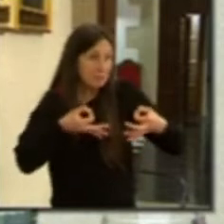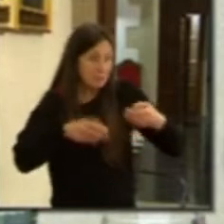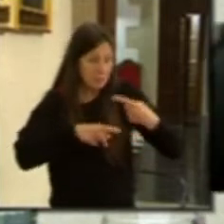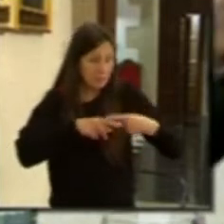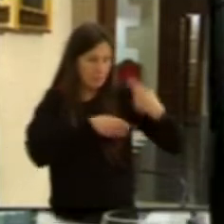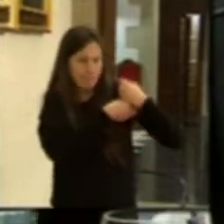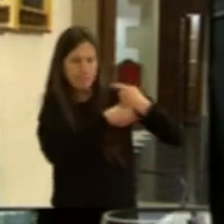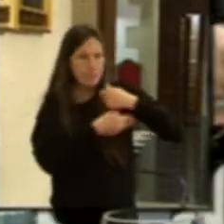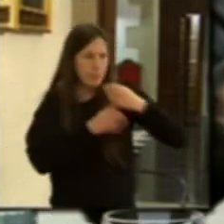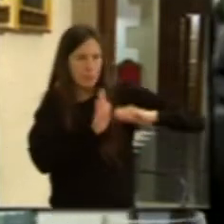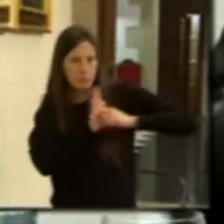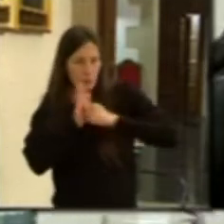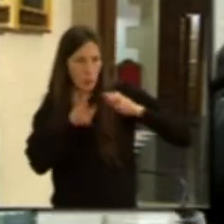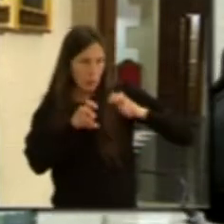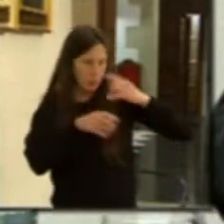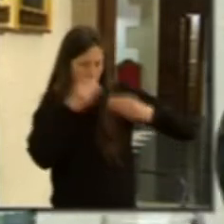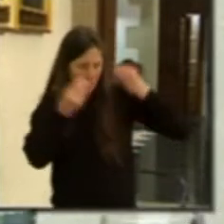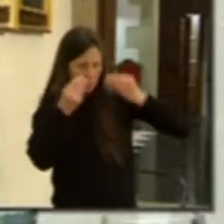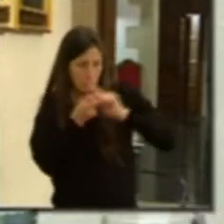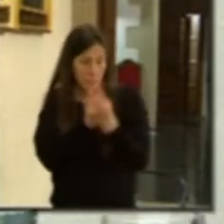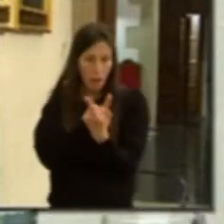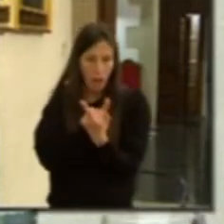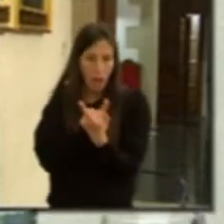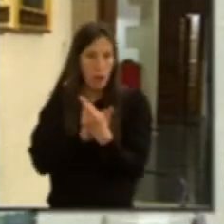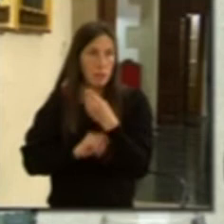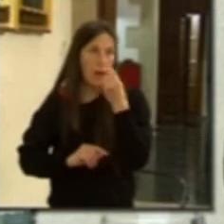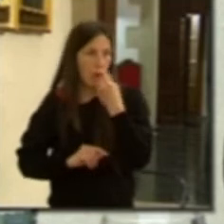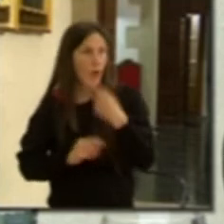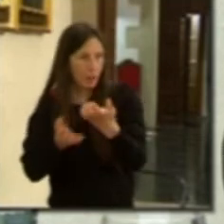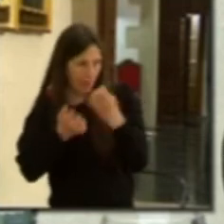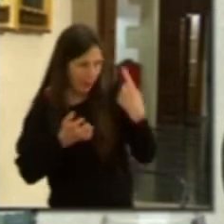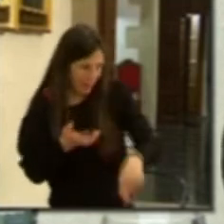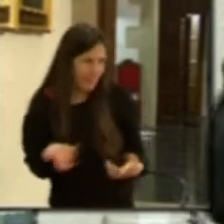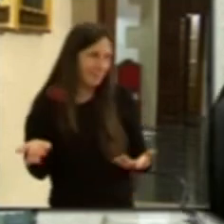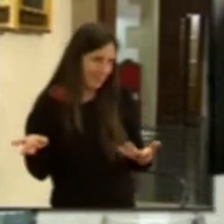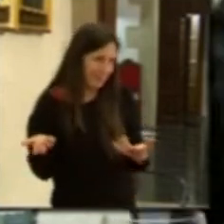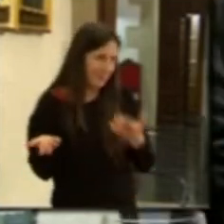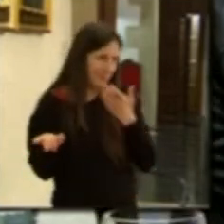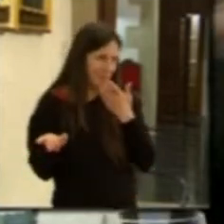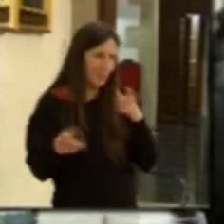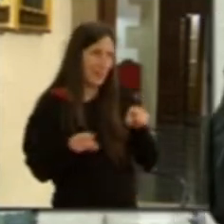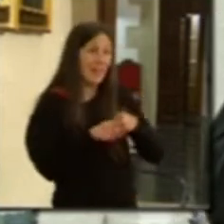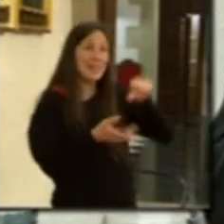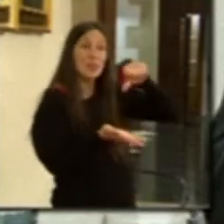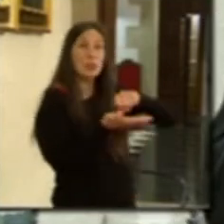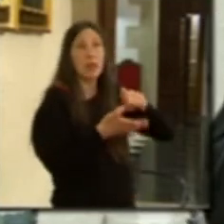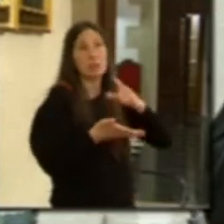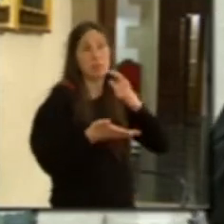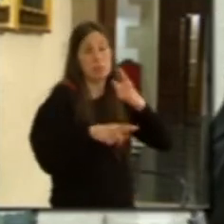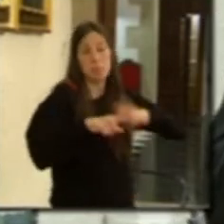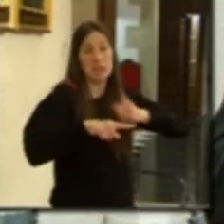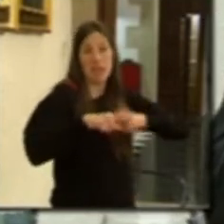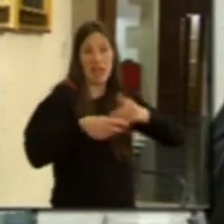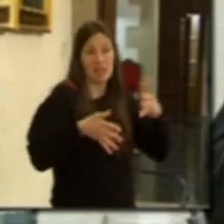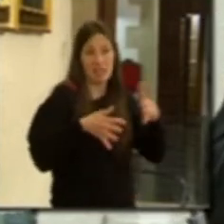gestió, que una política, ara la fas millor. Les ciutats mitjanes, jo Vic la posaria en aquesta categoria,